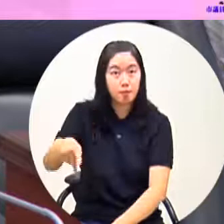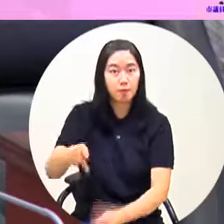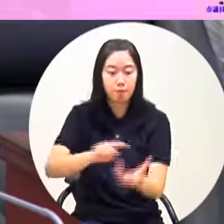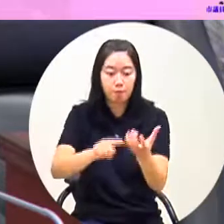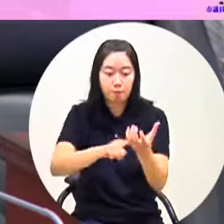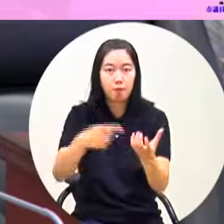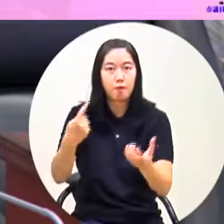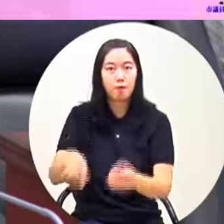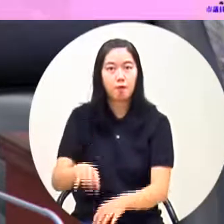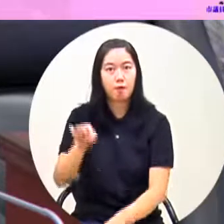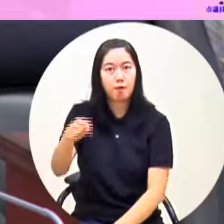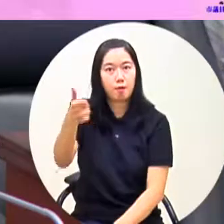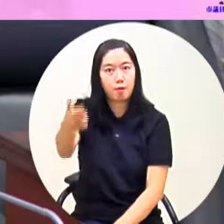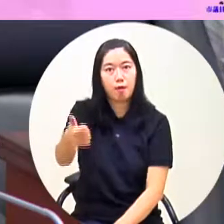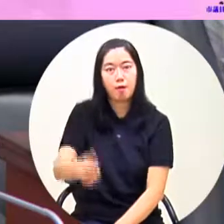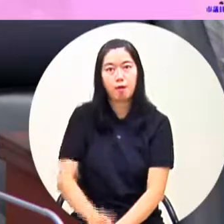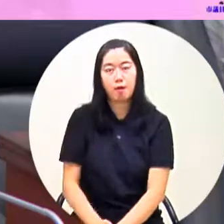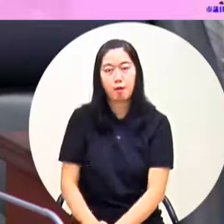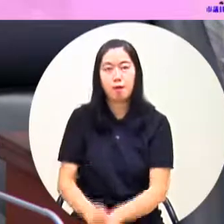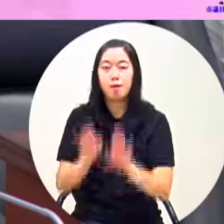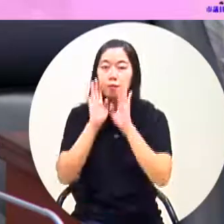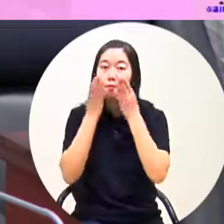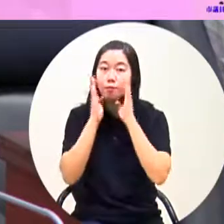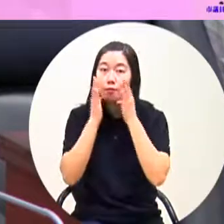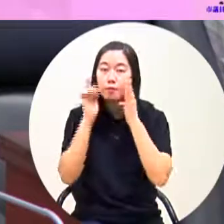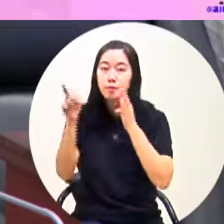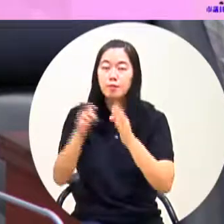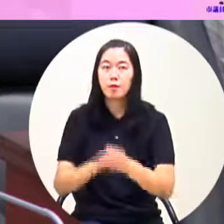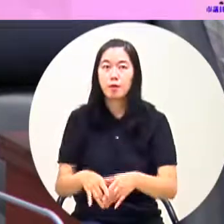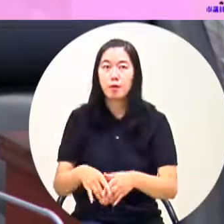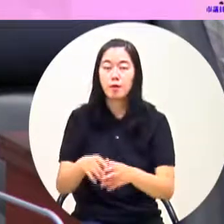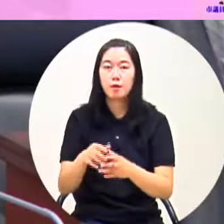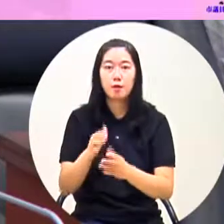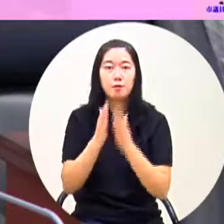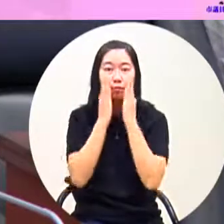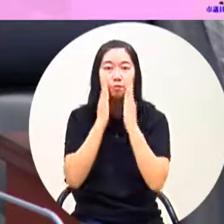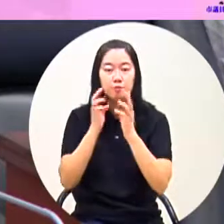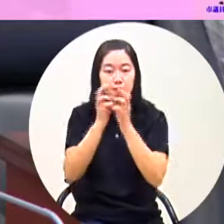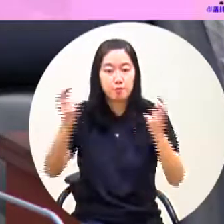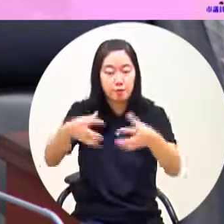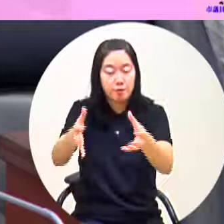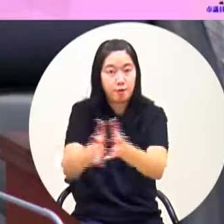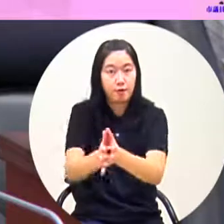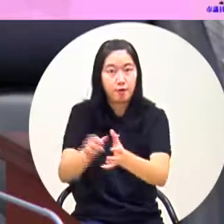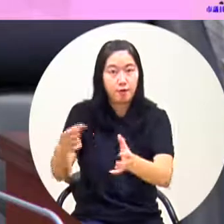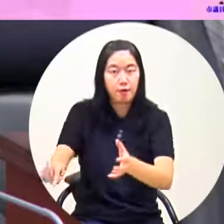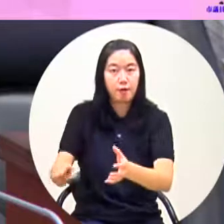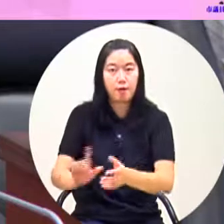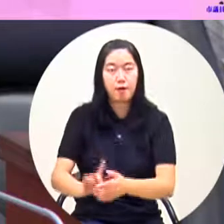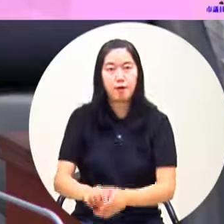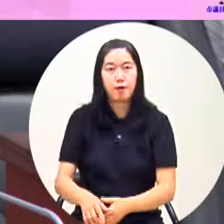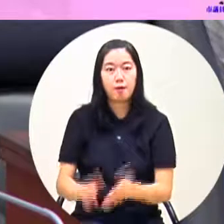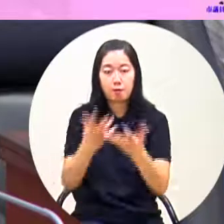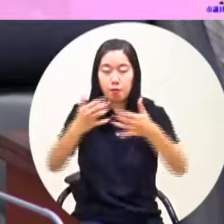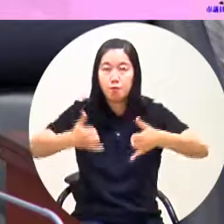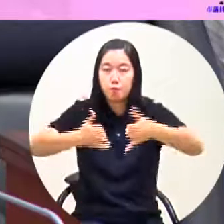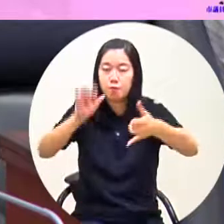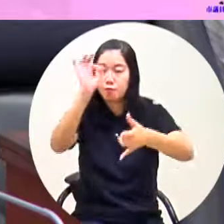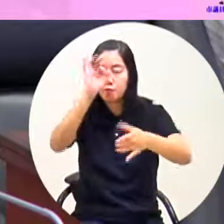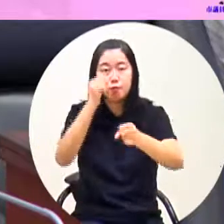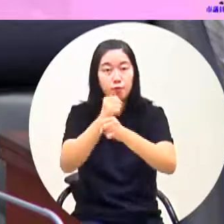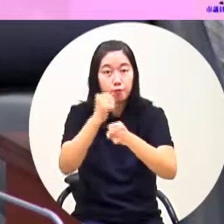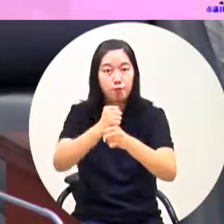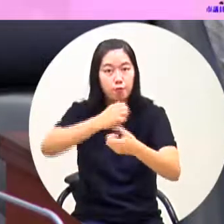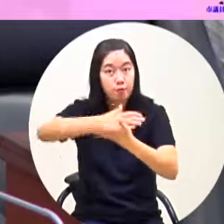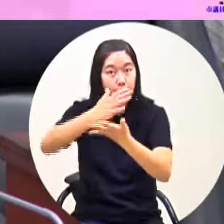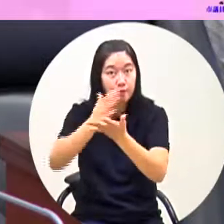康脸书粉丝团，那还有线上求职哦等等这多方